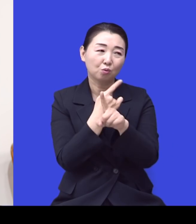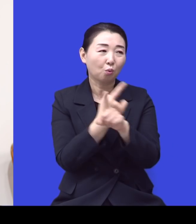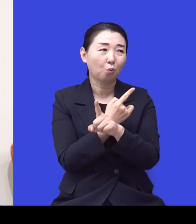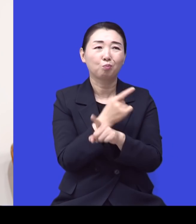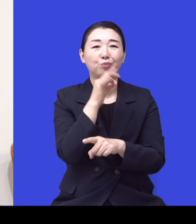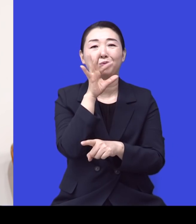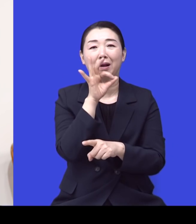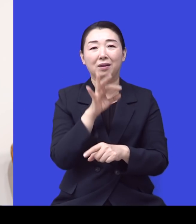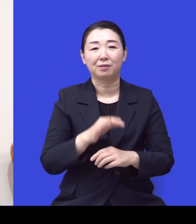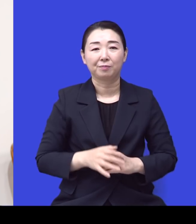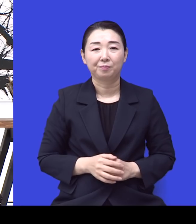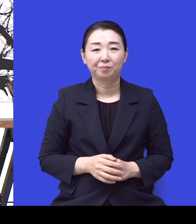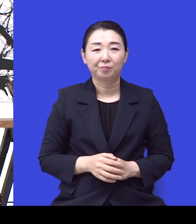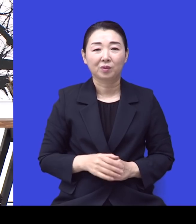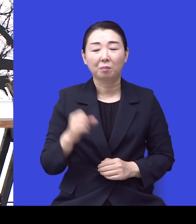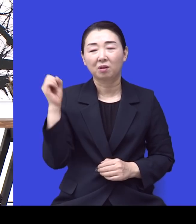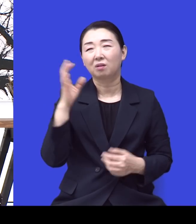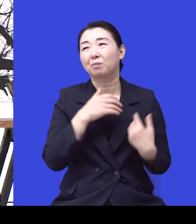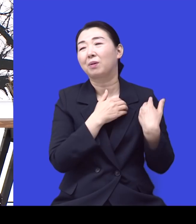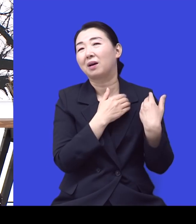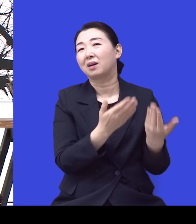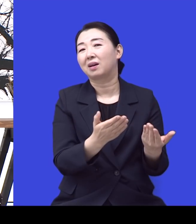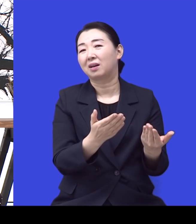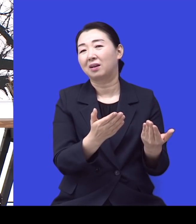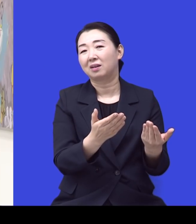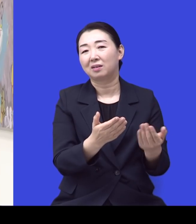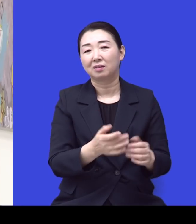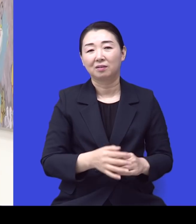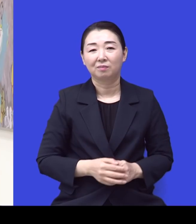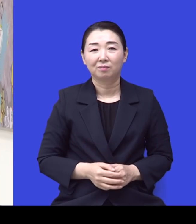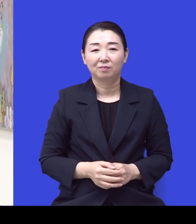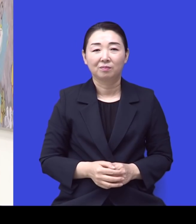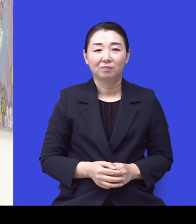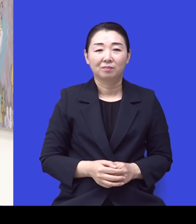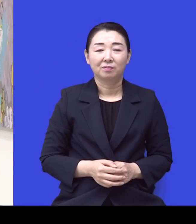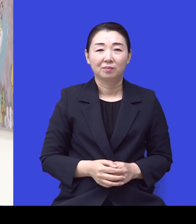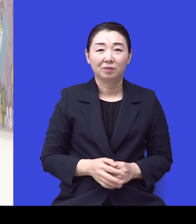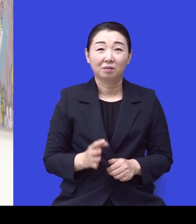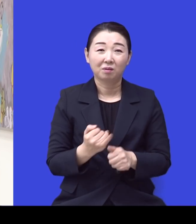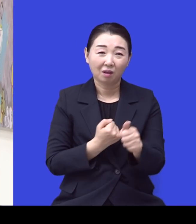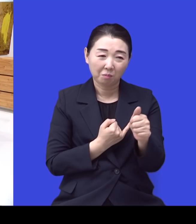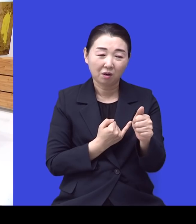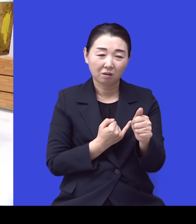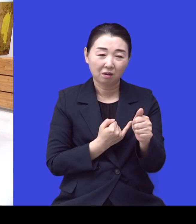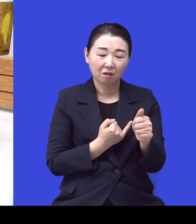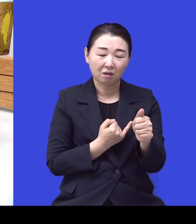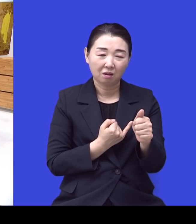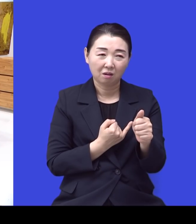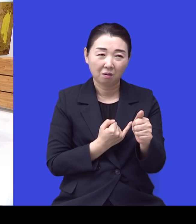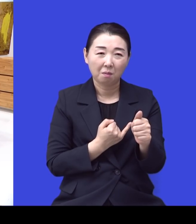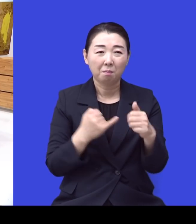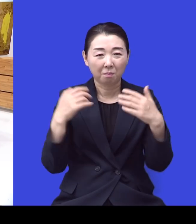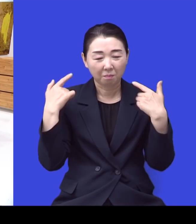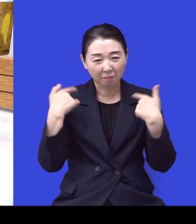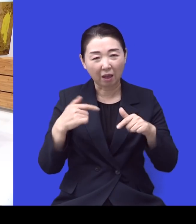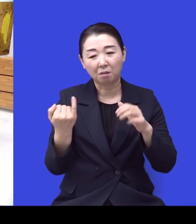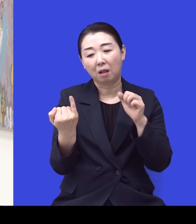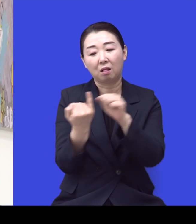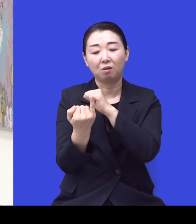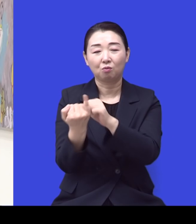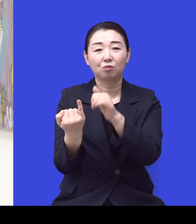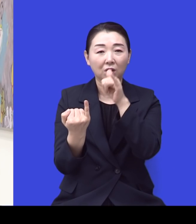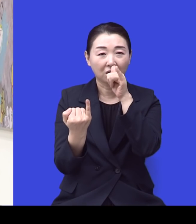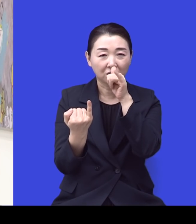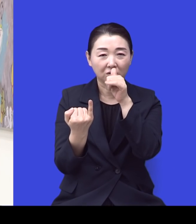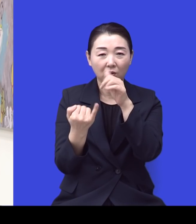없고 그러니까 네. 그냥 방치돼 있던 분인 거예요. 그래서 그 집에서 남편한테 구타당하고 예. 이랬던 분인데 교회 와서 예배